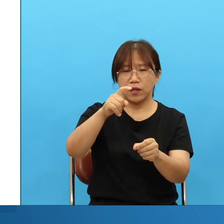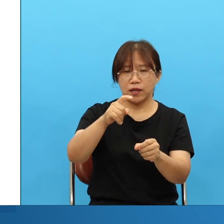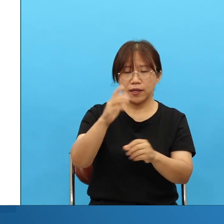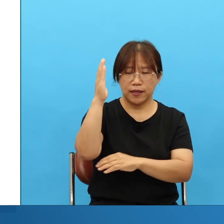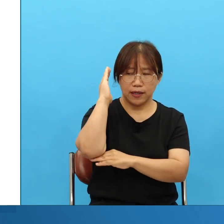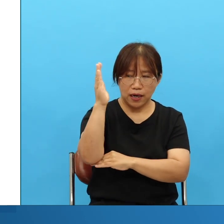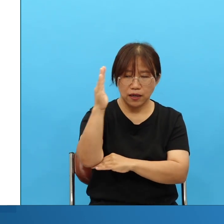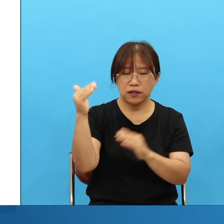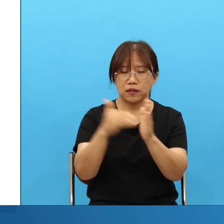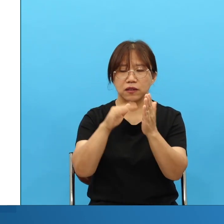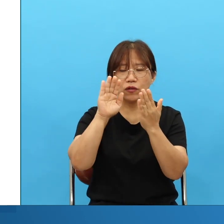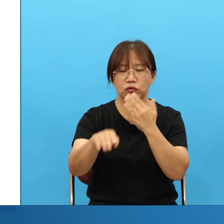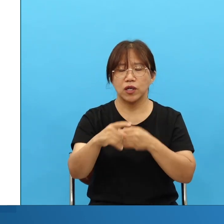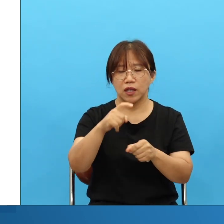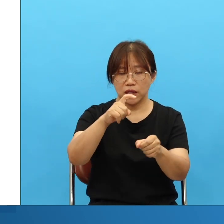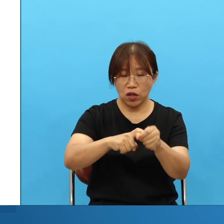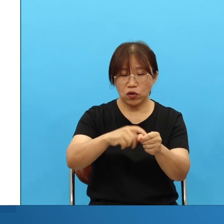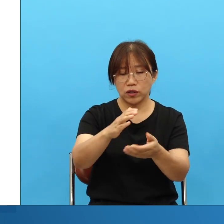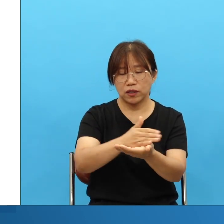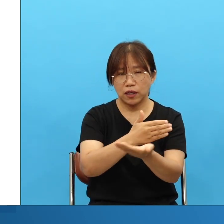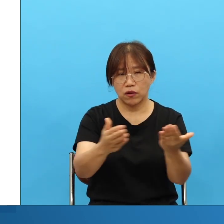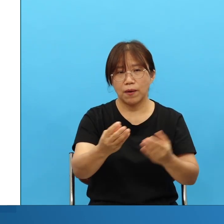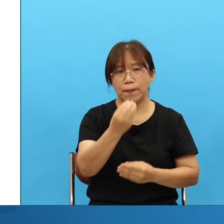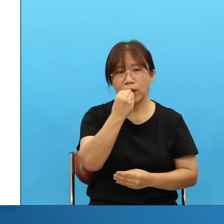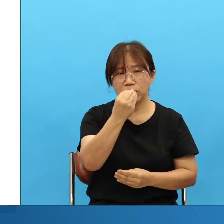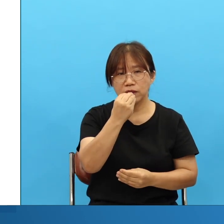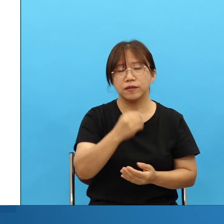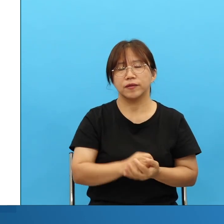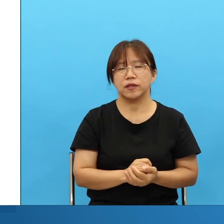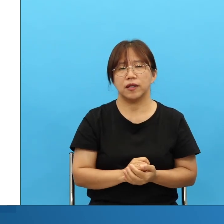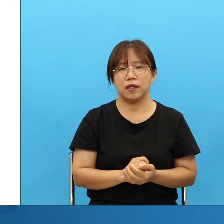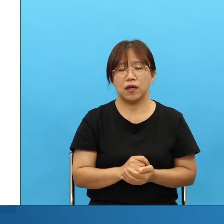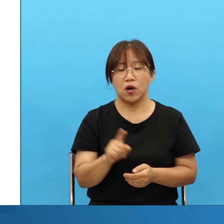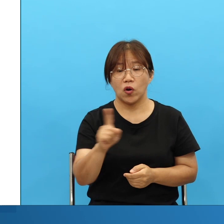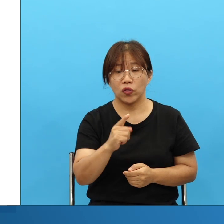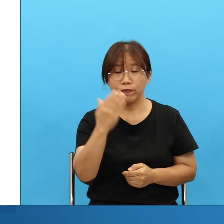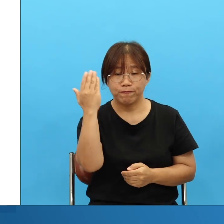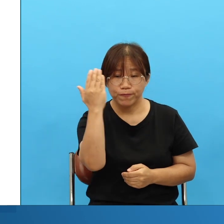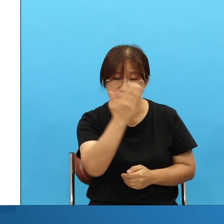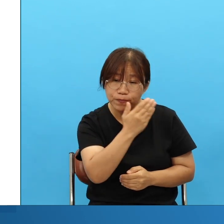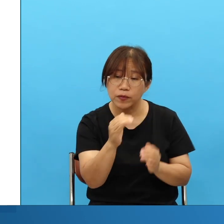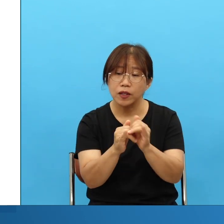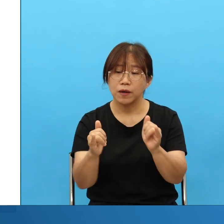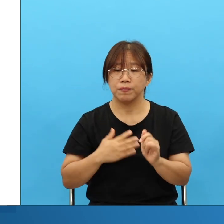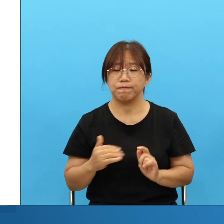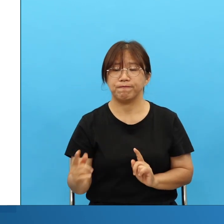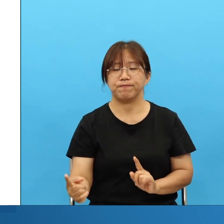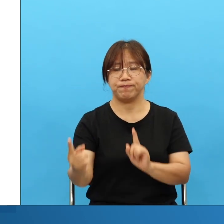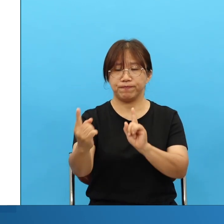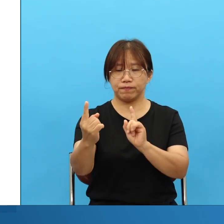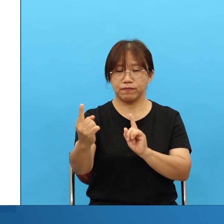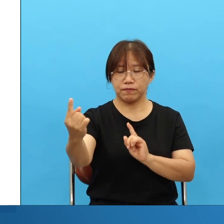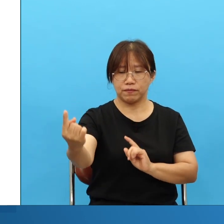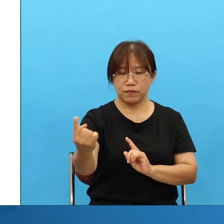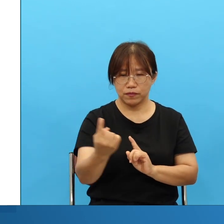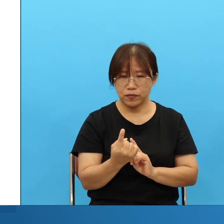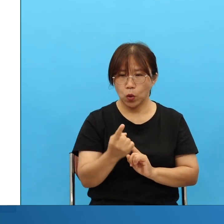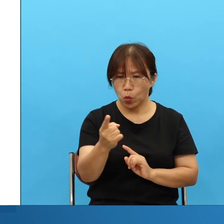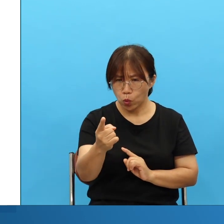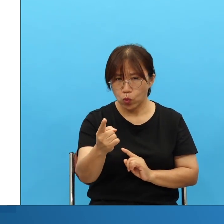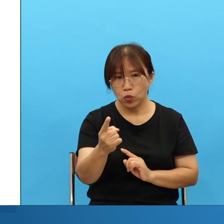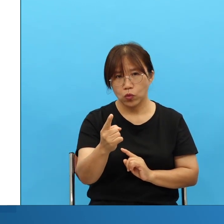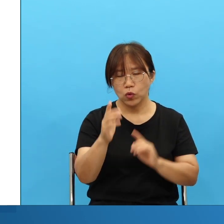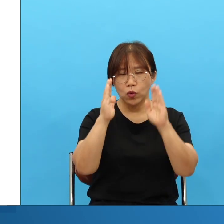1시간 이렇게 떡을 먹는 시간에 좀 깨끗하게 생긴 어떤 사람이 이걸 보면 알잖아요. 이 사람 공부도 좀 했을 것